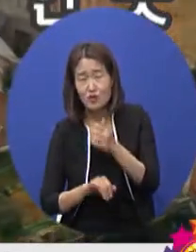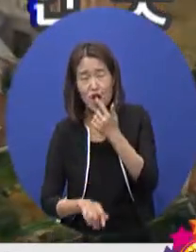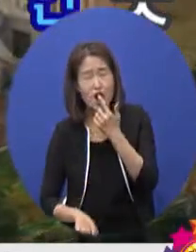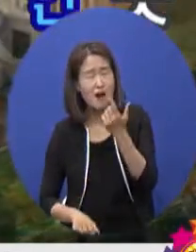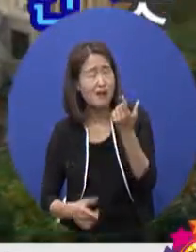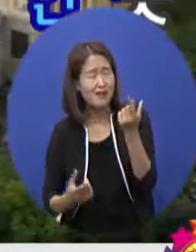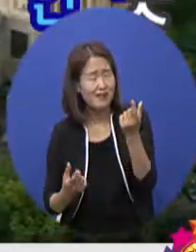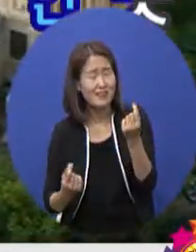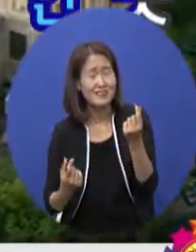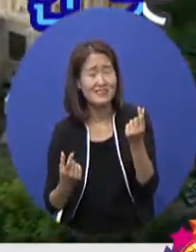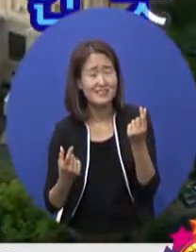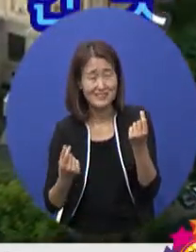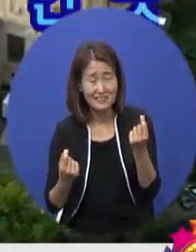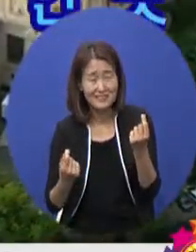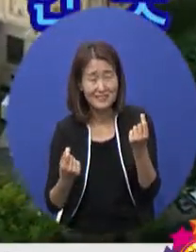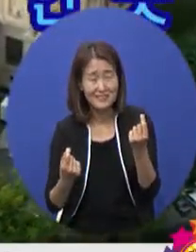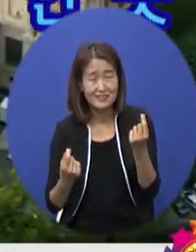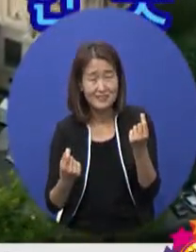약속이나 한